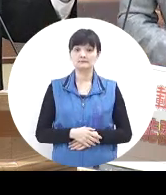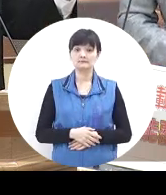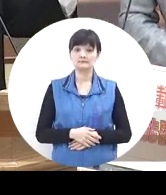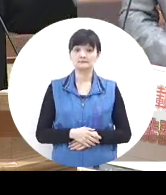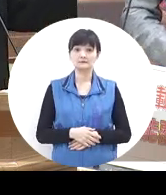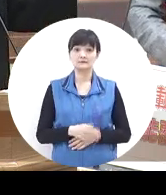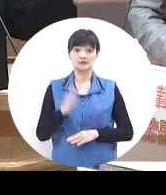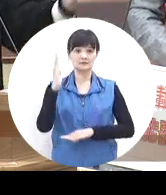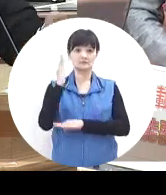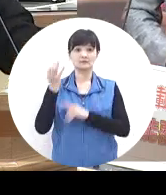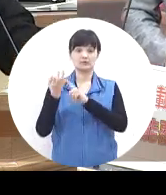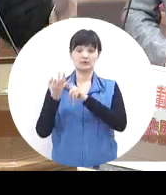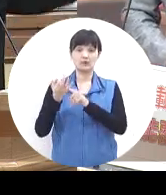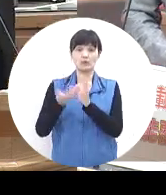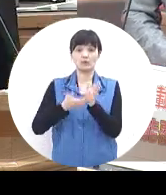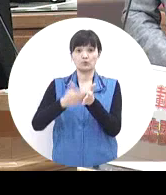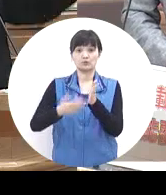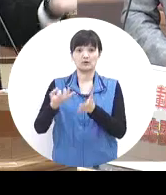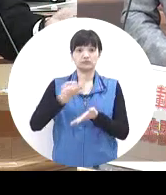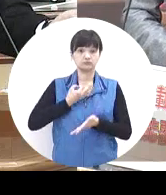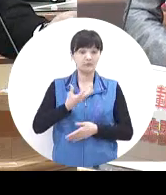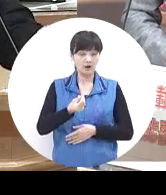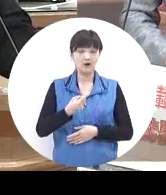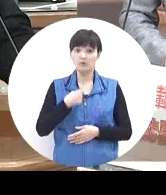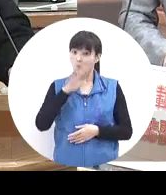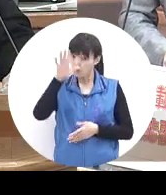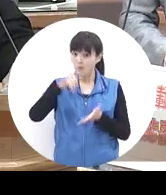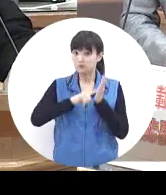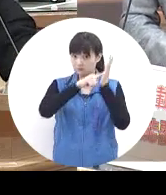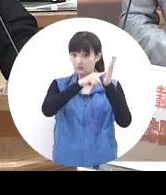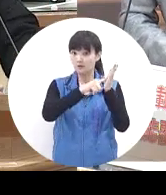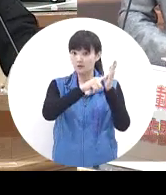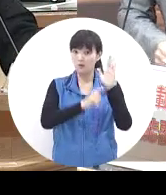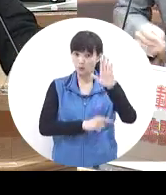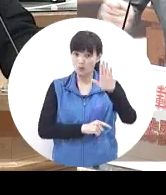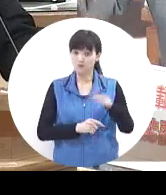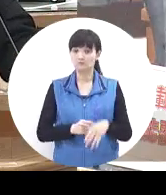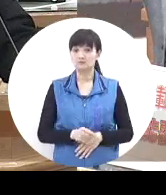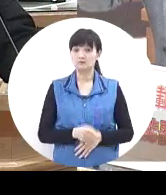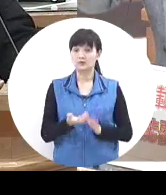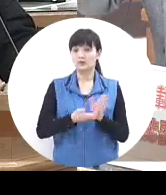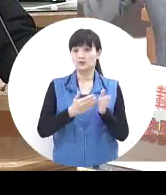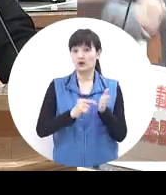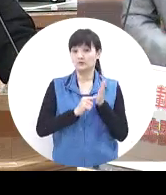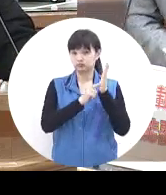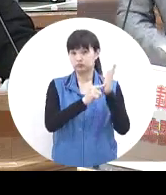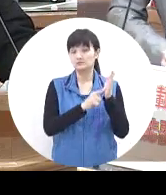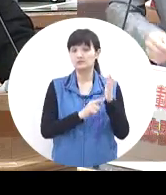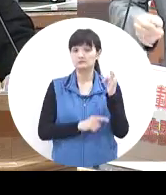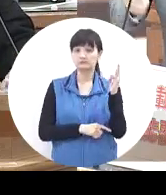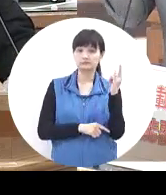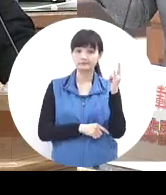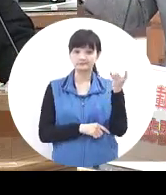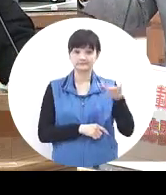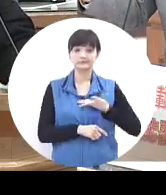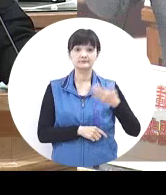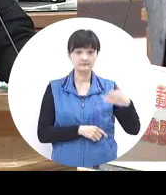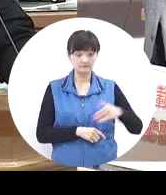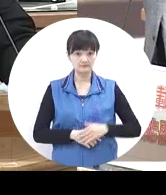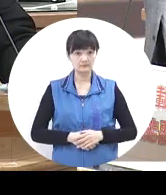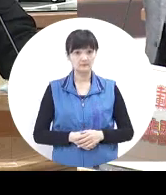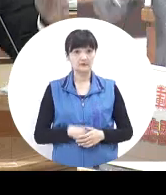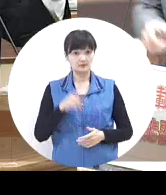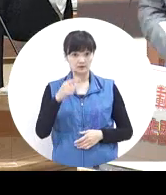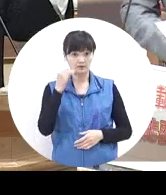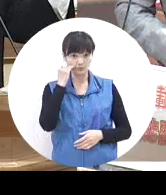啊，我 你要提预算呢、啊？ 不用，我去提了、啊。 你为什么没有提预算？ 有啊，都提了啊。 不要说提了预算，然后说不清楚，那